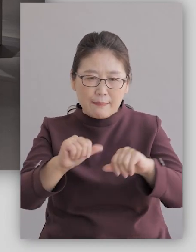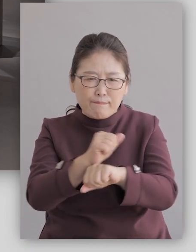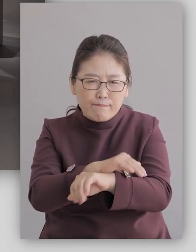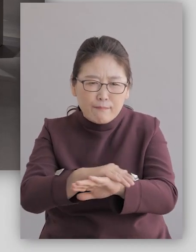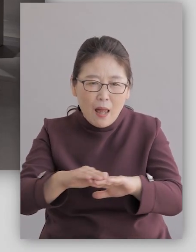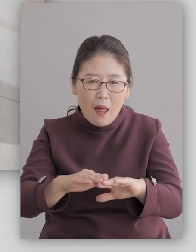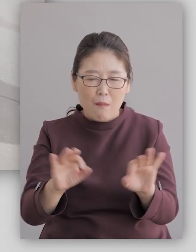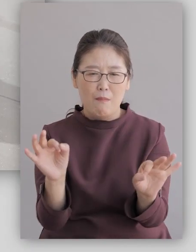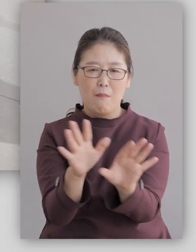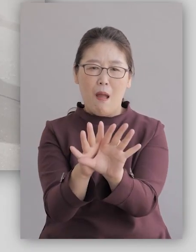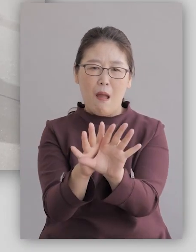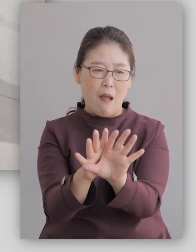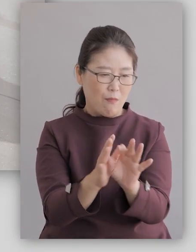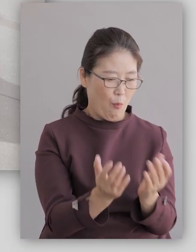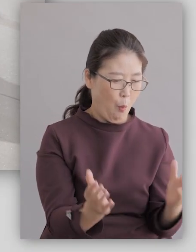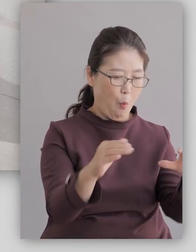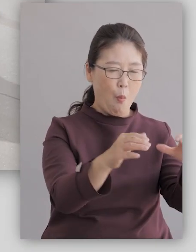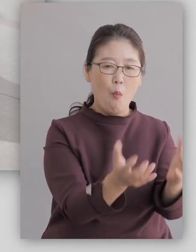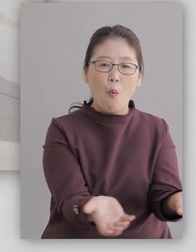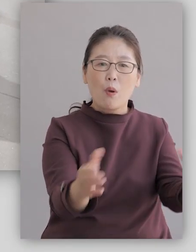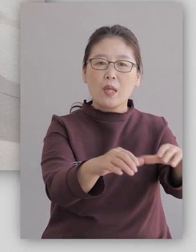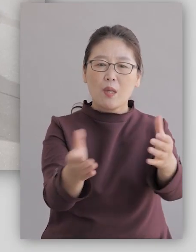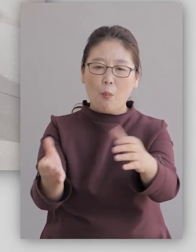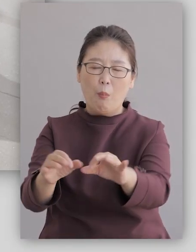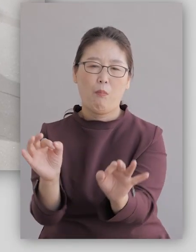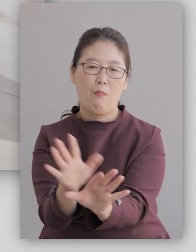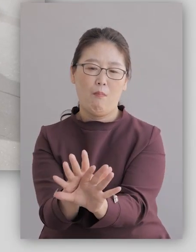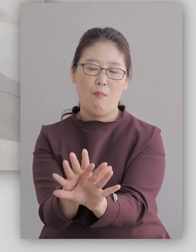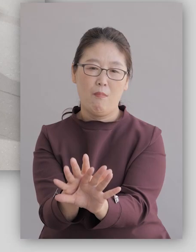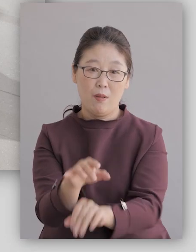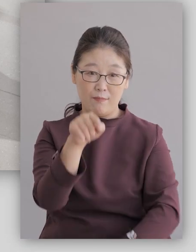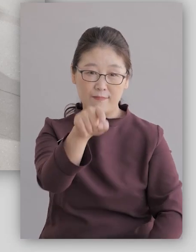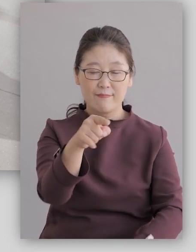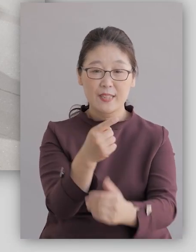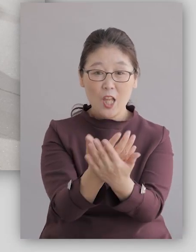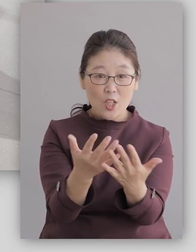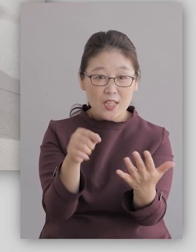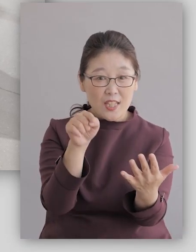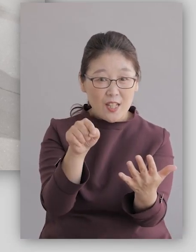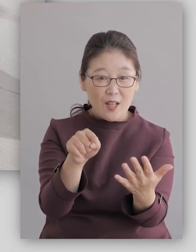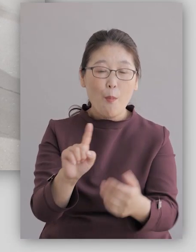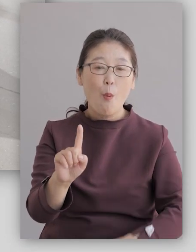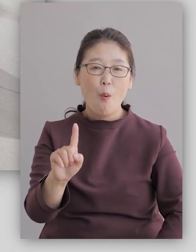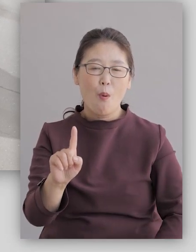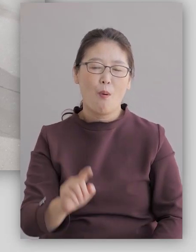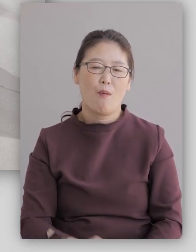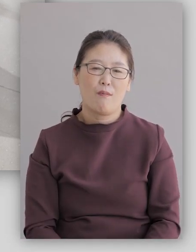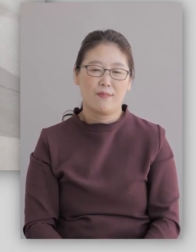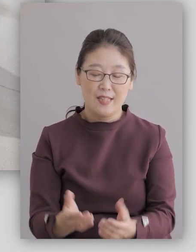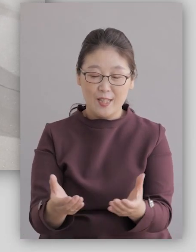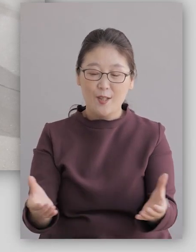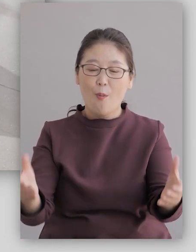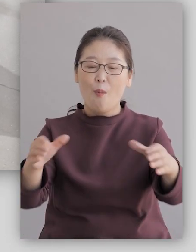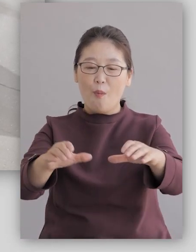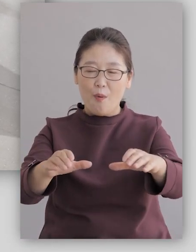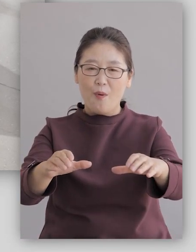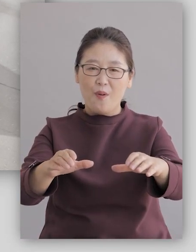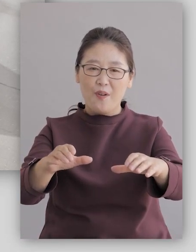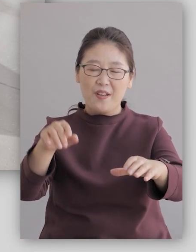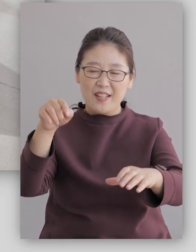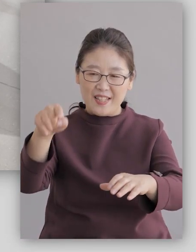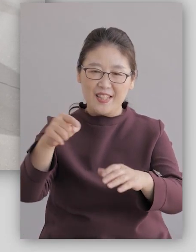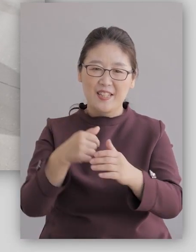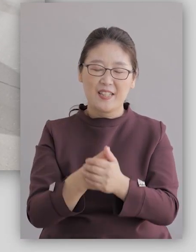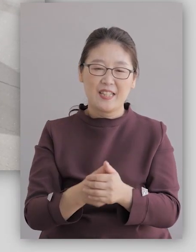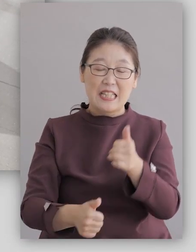된 것이죠. 이번 전시장에서 선보이는 옹기는 일반 옹기가 아니라 바로 그 실험미술